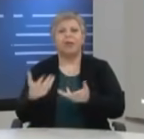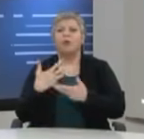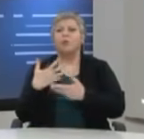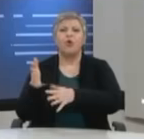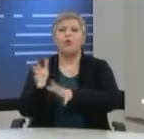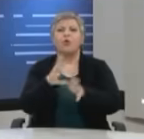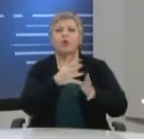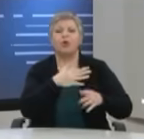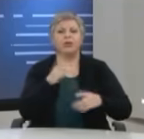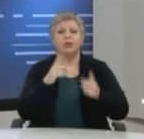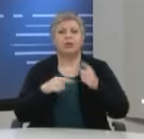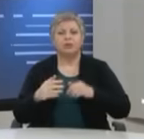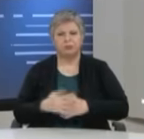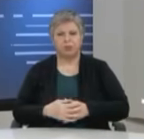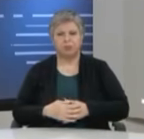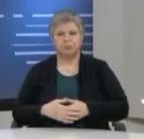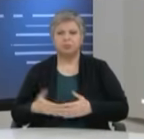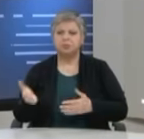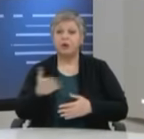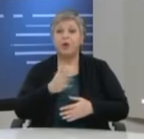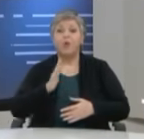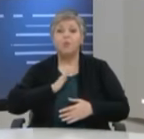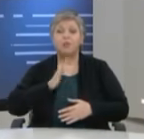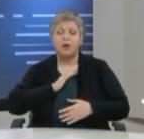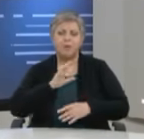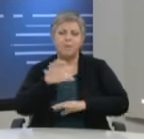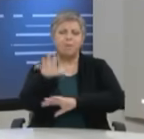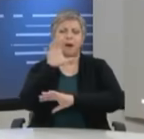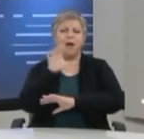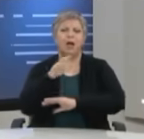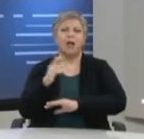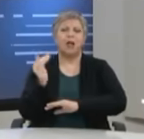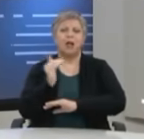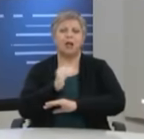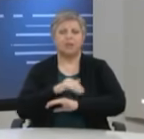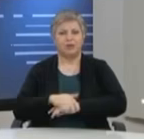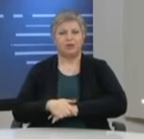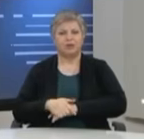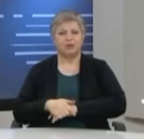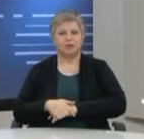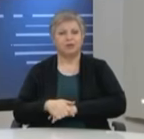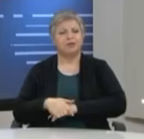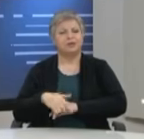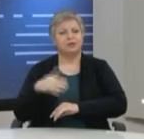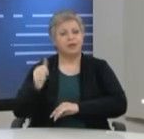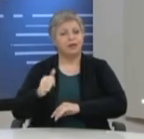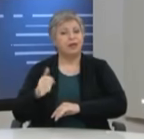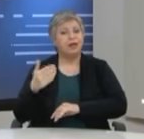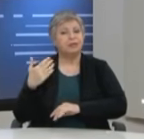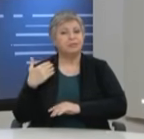Ποιον κοροϊδεύετε λοιπόν? Οι πολίτες καταλαβαίνουν τα πάντα και το προσεννοημένο διαζύγιο δεν πείθει